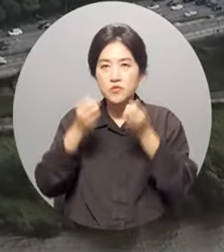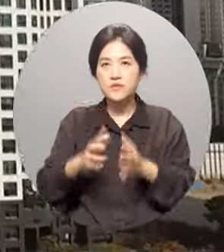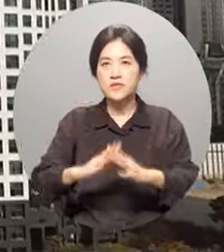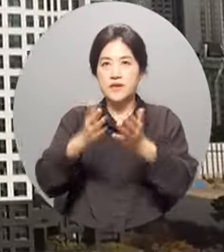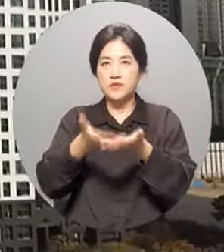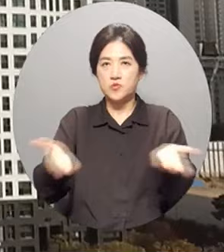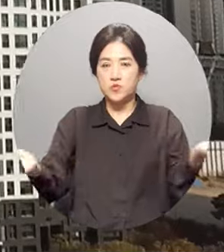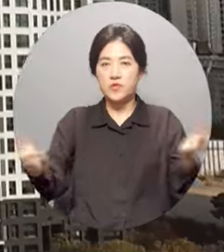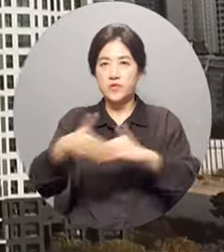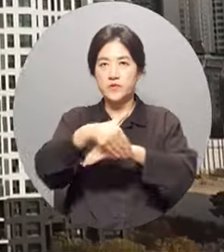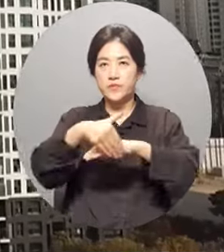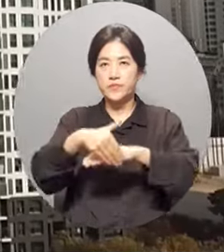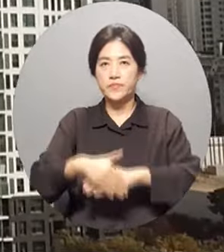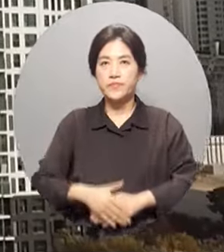보입니다